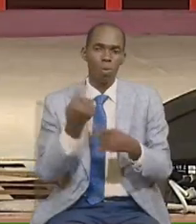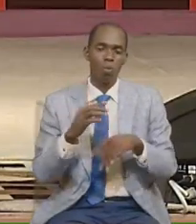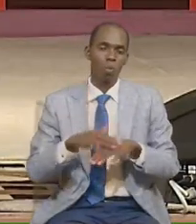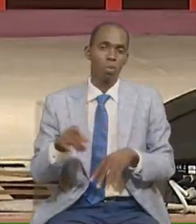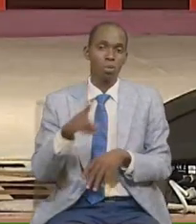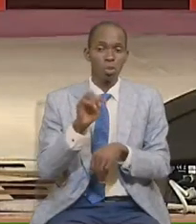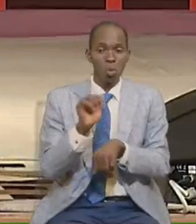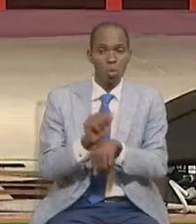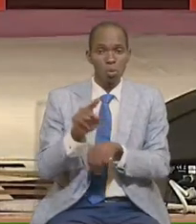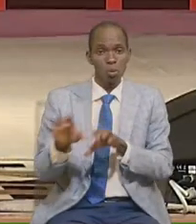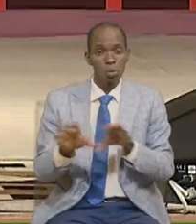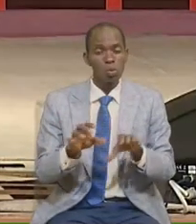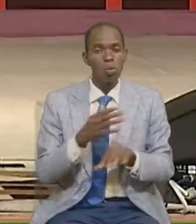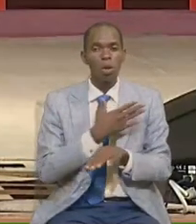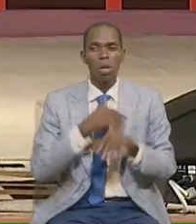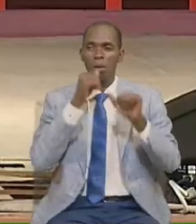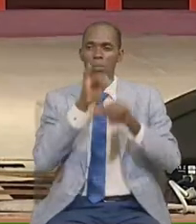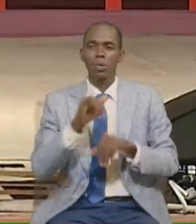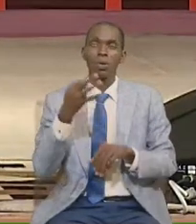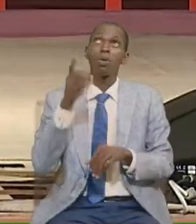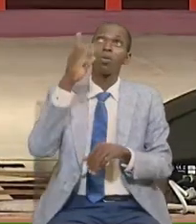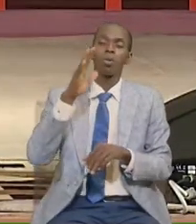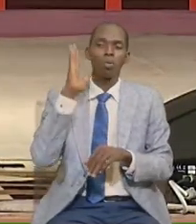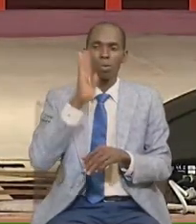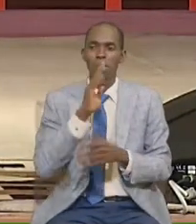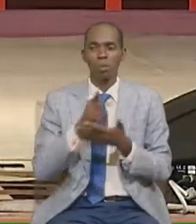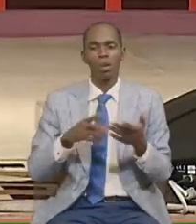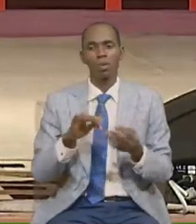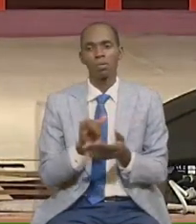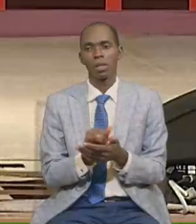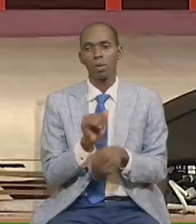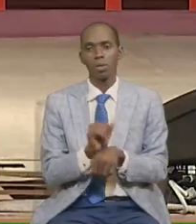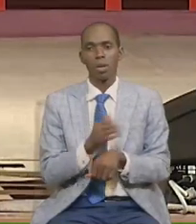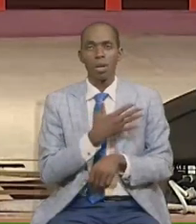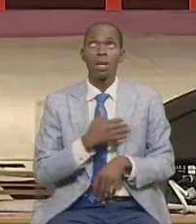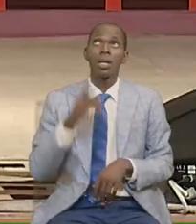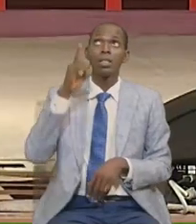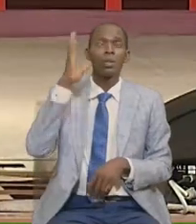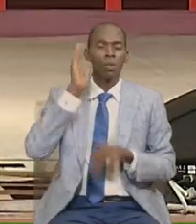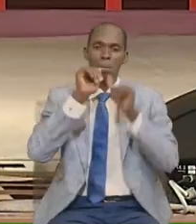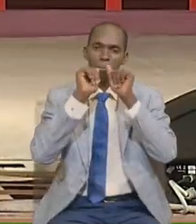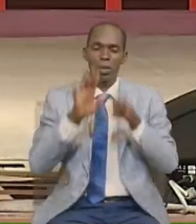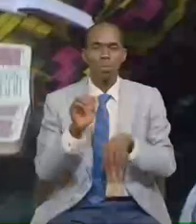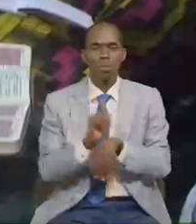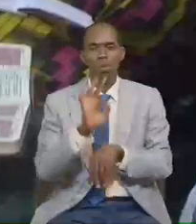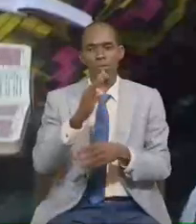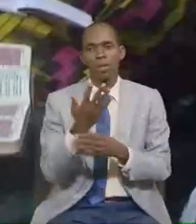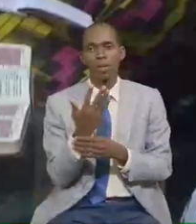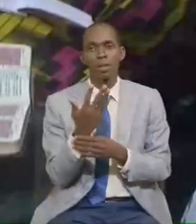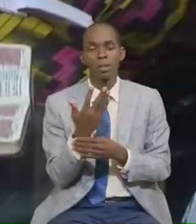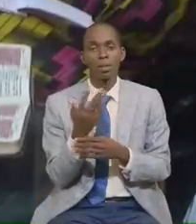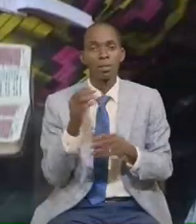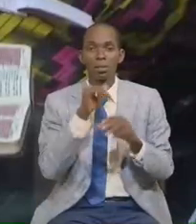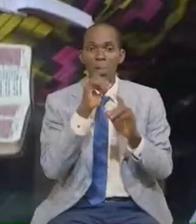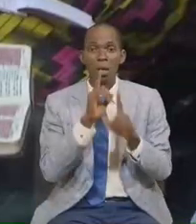Dieu feront partie de ce travail, cette œuvre. Et il va bénir l'œuvre de tes mains. D'accord? Il va bénir l'œuvre de